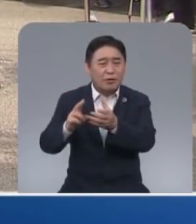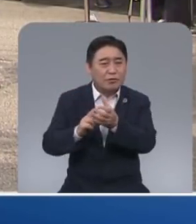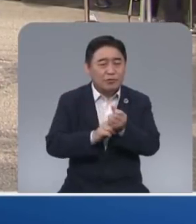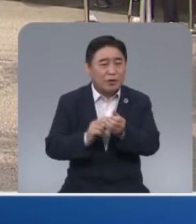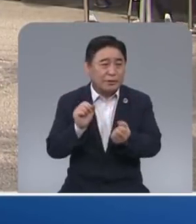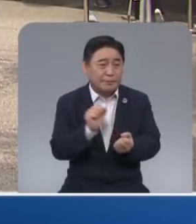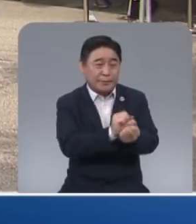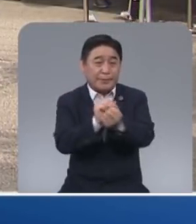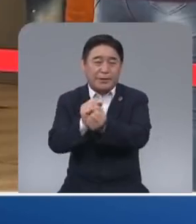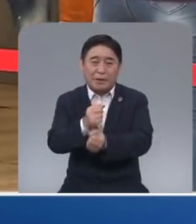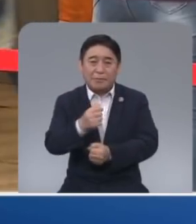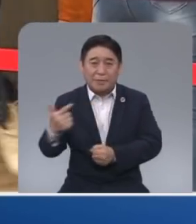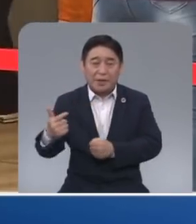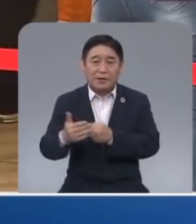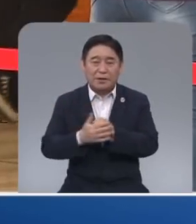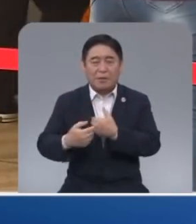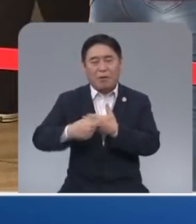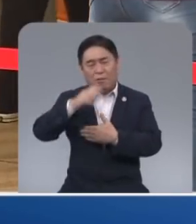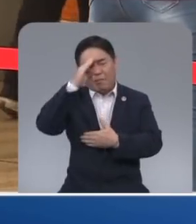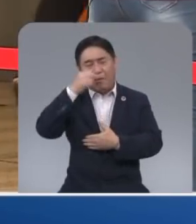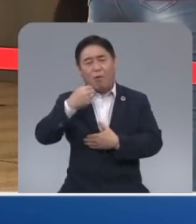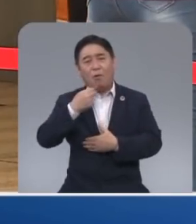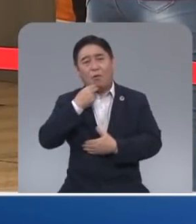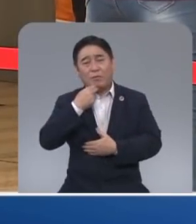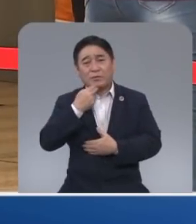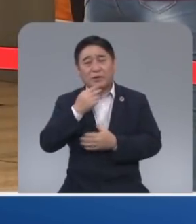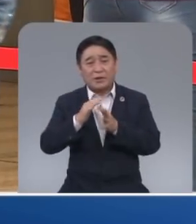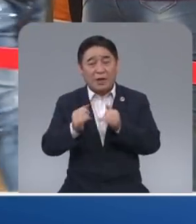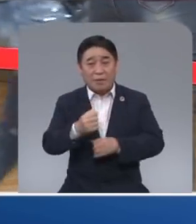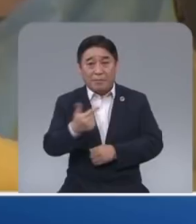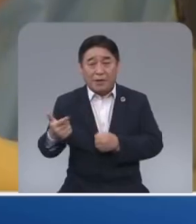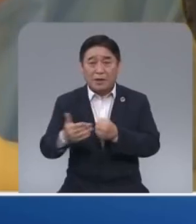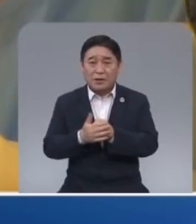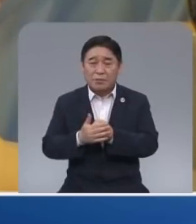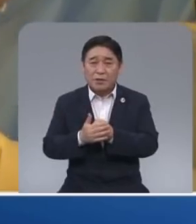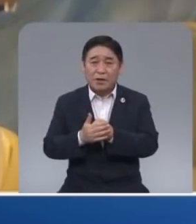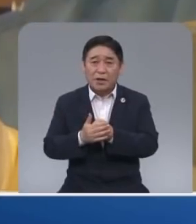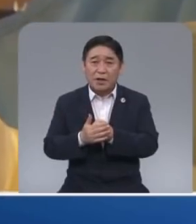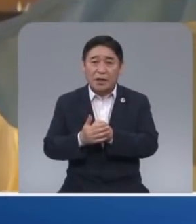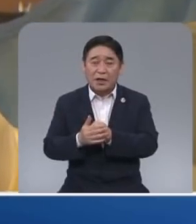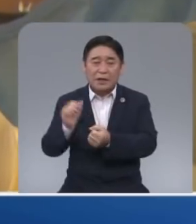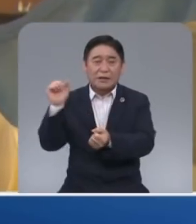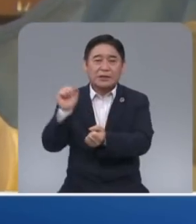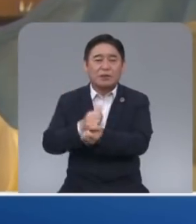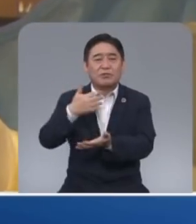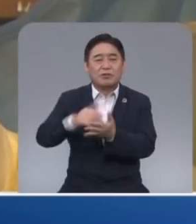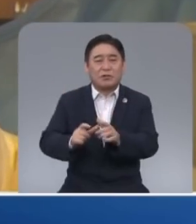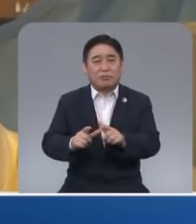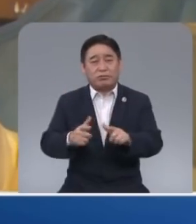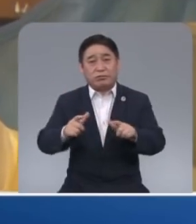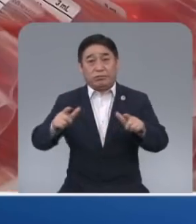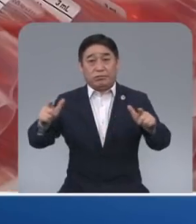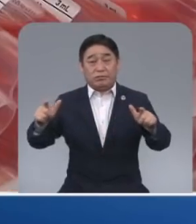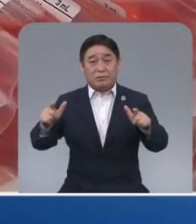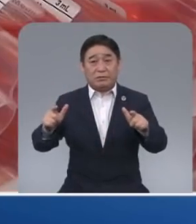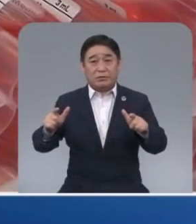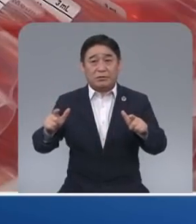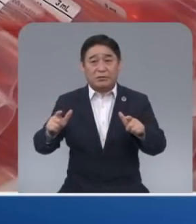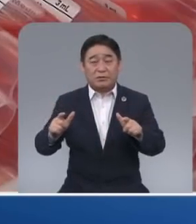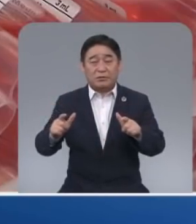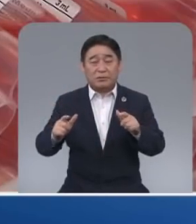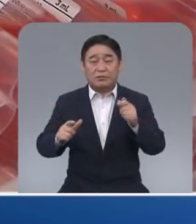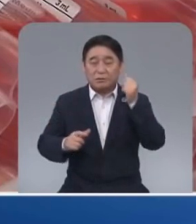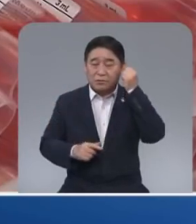변이 때문에 무증상인 분들도 계시기 때문에 확진자 규모가 당분간 크게 늘어나고 이렇게 감소세로